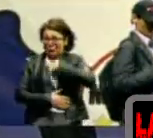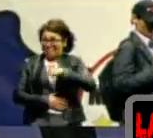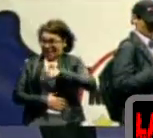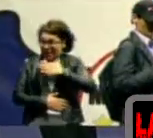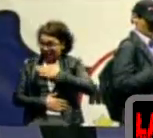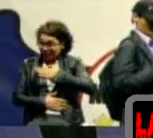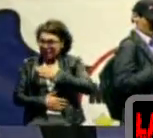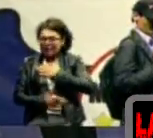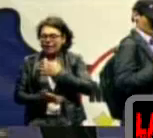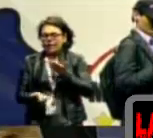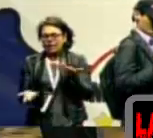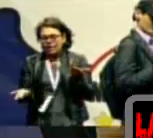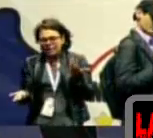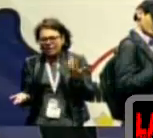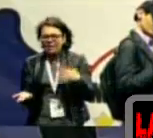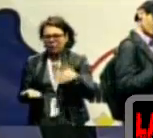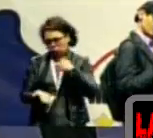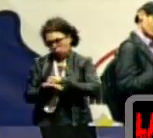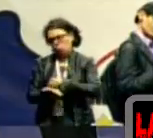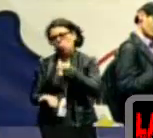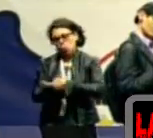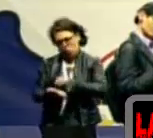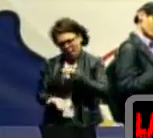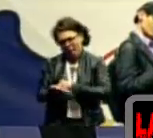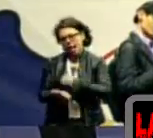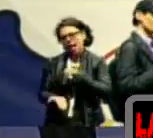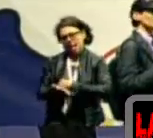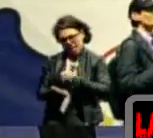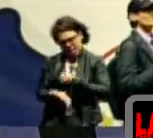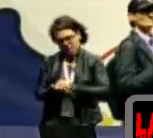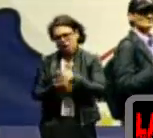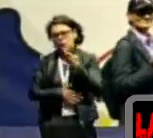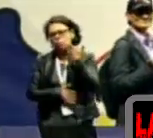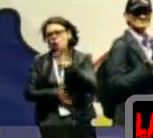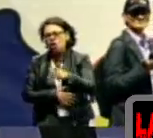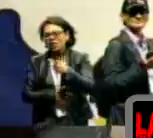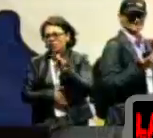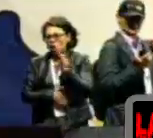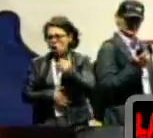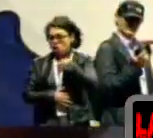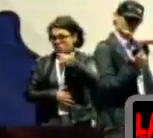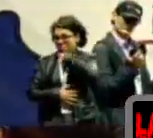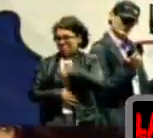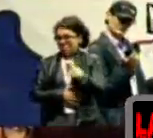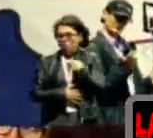molto dura perché siamo persone assolutamente normali